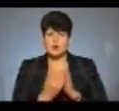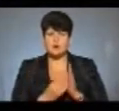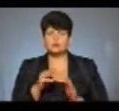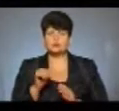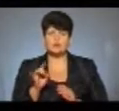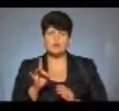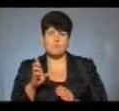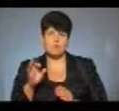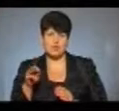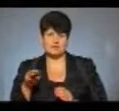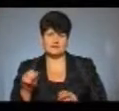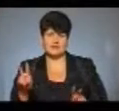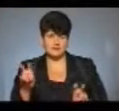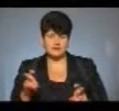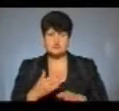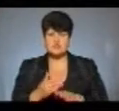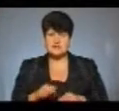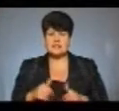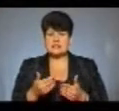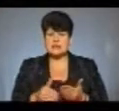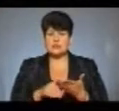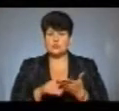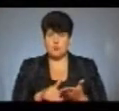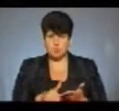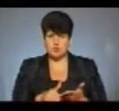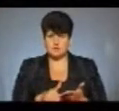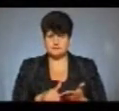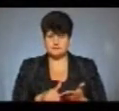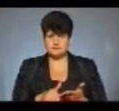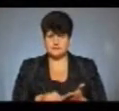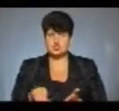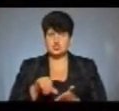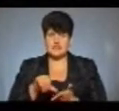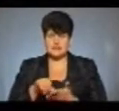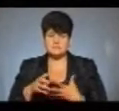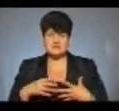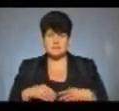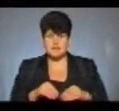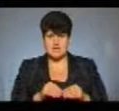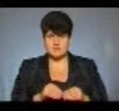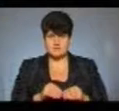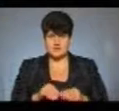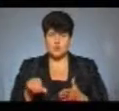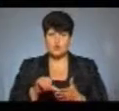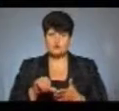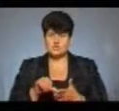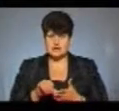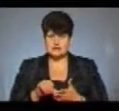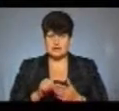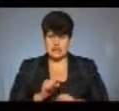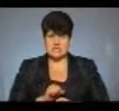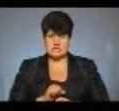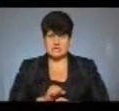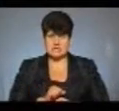в частині можливості надання допомоги членам сімей учасників